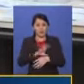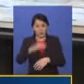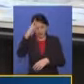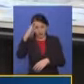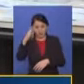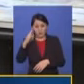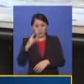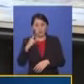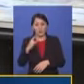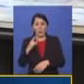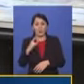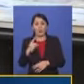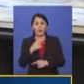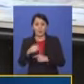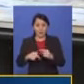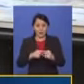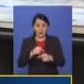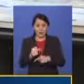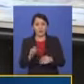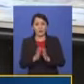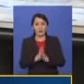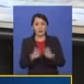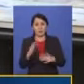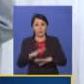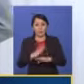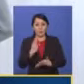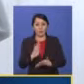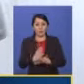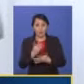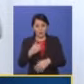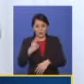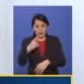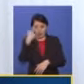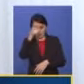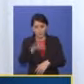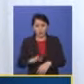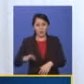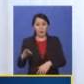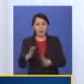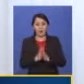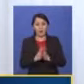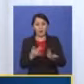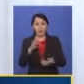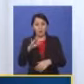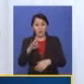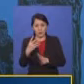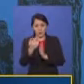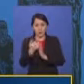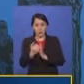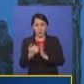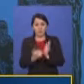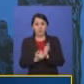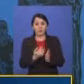Қазақстанның қанатты әйелдері кітабы да енді кітапхана қорында тұр. Айта кетейік, жыл басынан облыстық кітапханаға рухани жаңғыру бағдарламасы